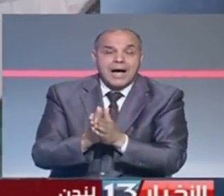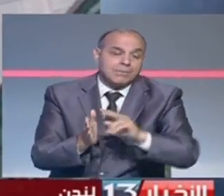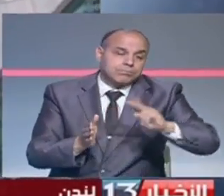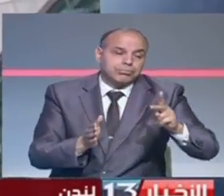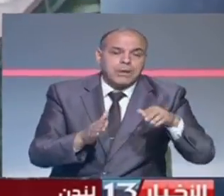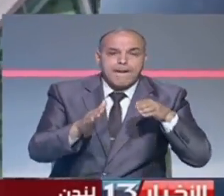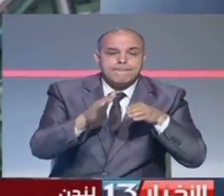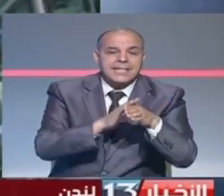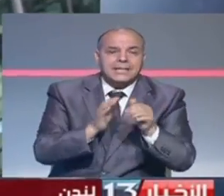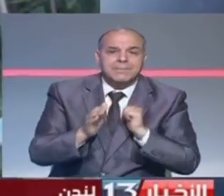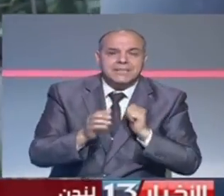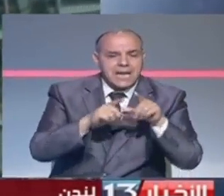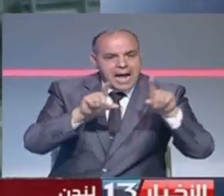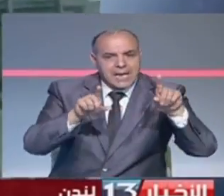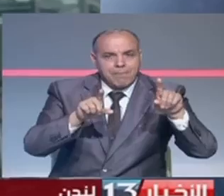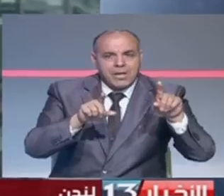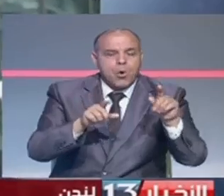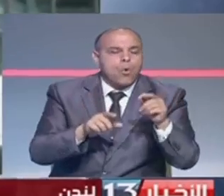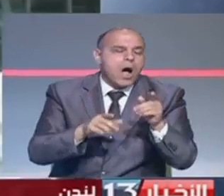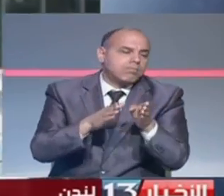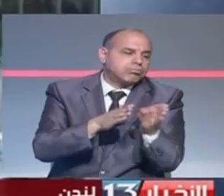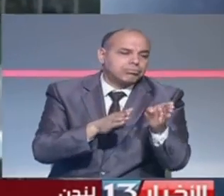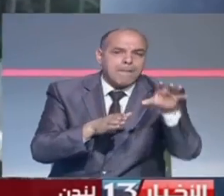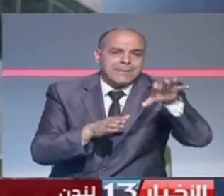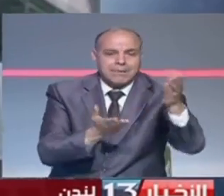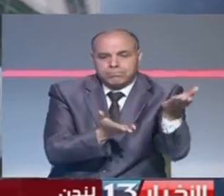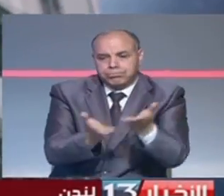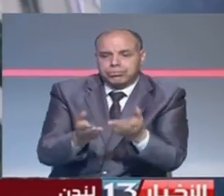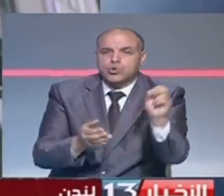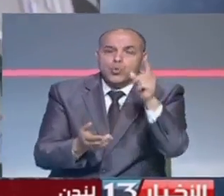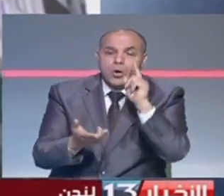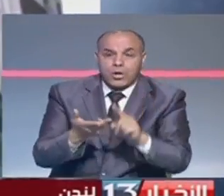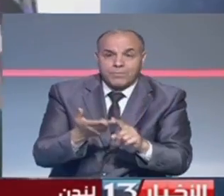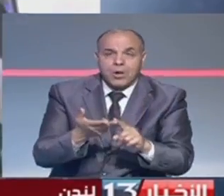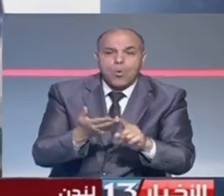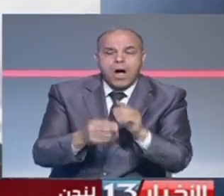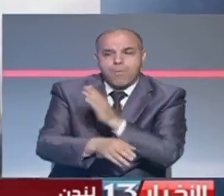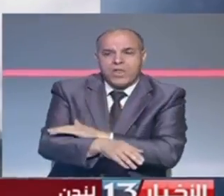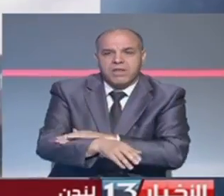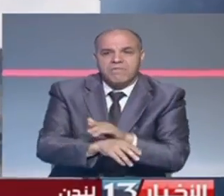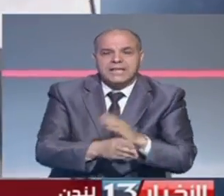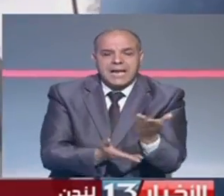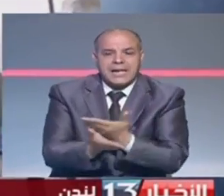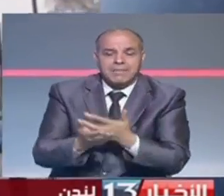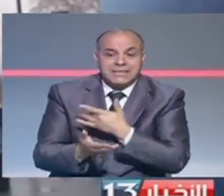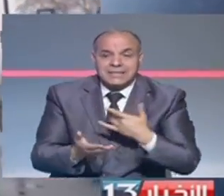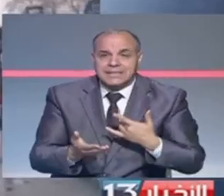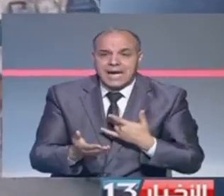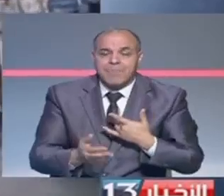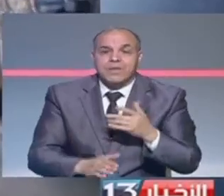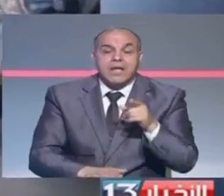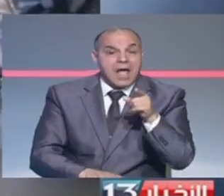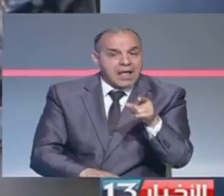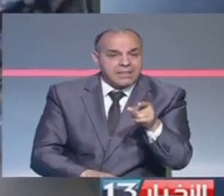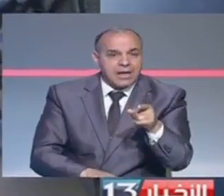المدخل الخاص بالاعلان والمقال الى منطقه استقبال للزوار وموظفي هيئه الخدمات الصحيه الوطنيه